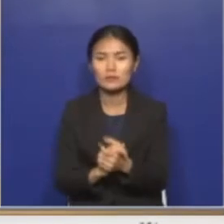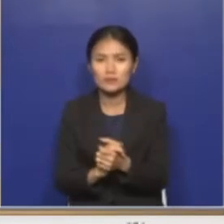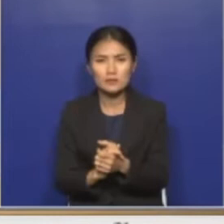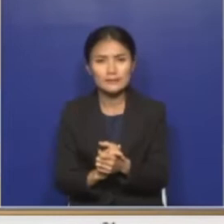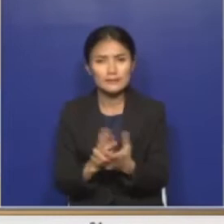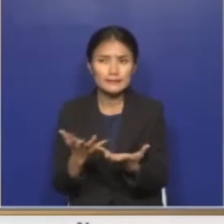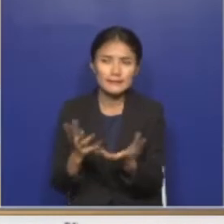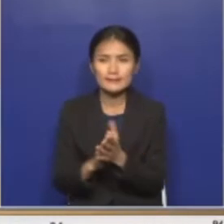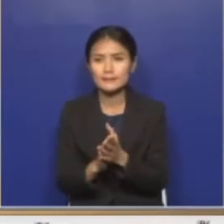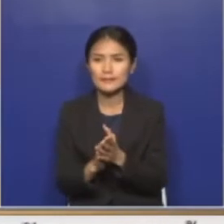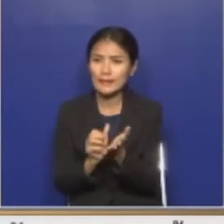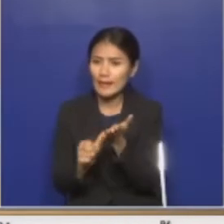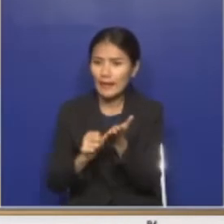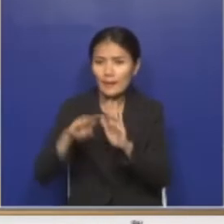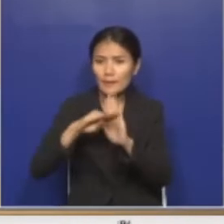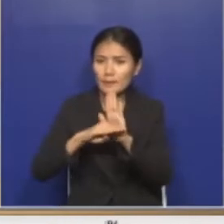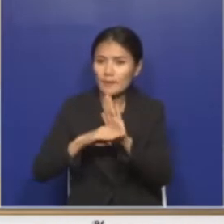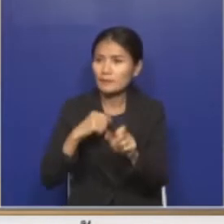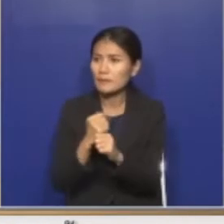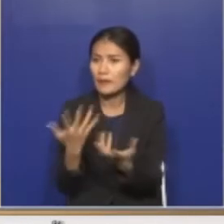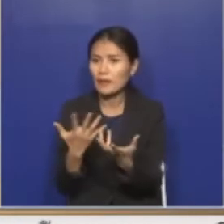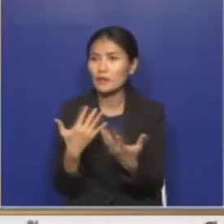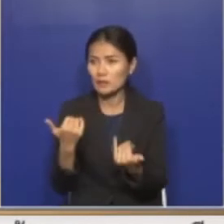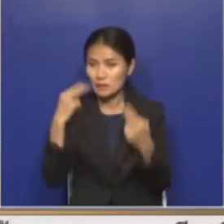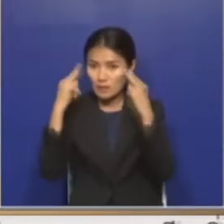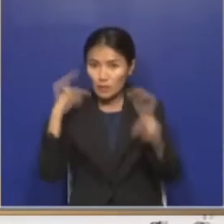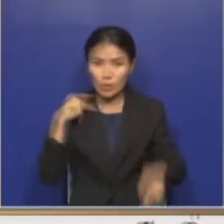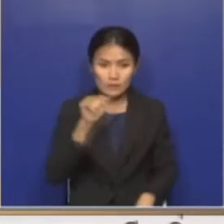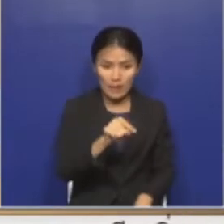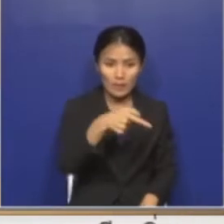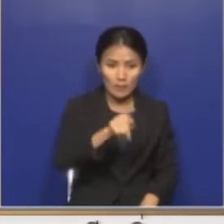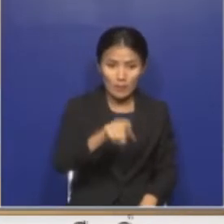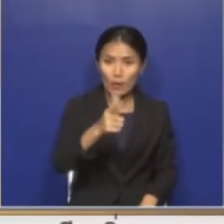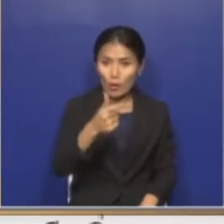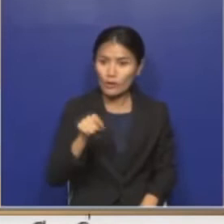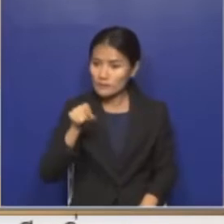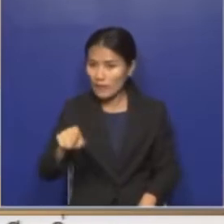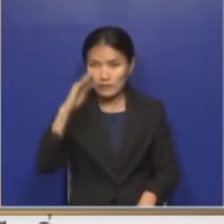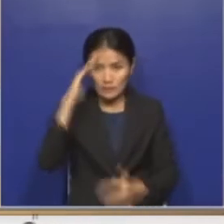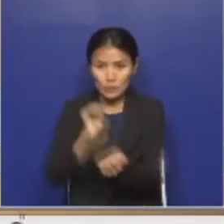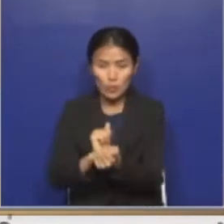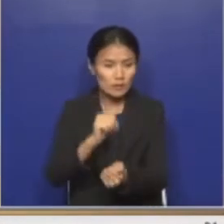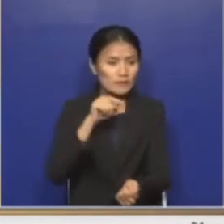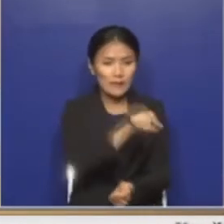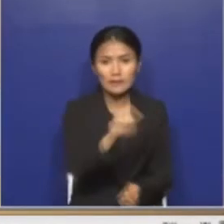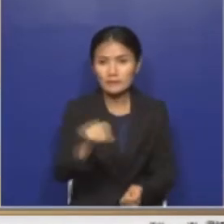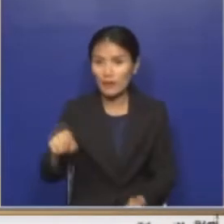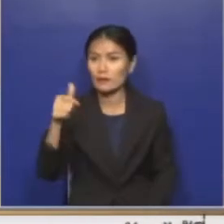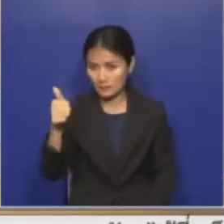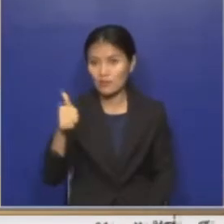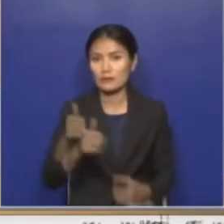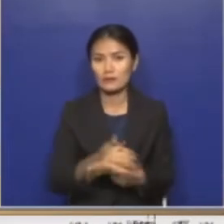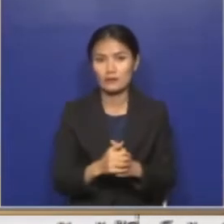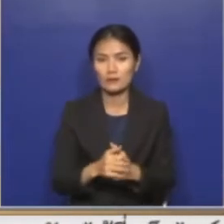คืบหน้าไปยังเพราะว่าท่านเนี่ยสามารถสั่งกปวนะครับสั่งหน่วยงานที่เกี่ยวข้องสั่งตำรวจได้แล้วก็คนอื่นเนี่ย